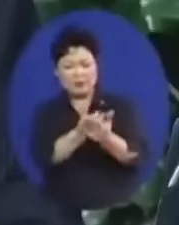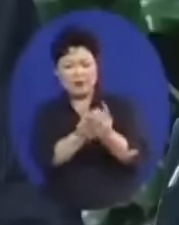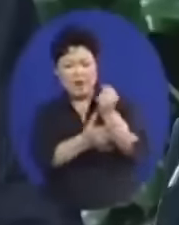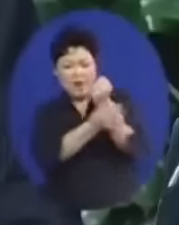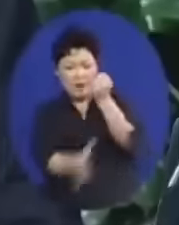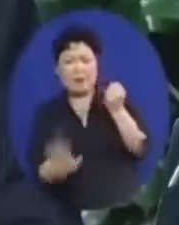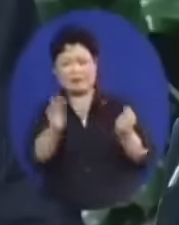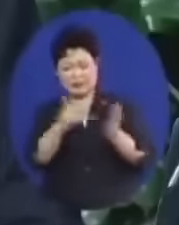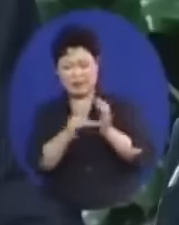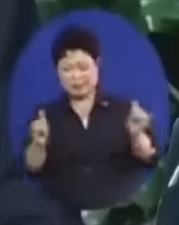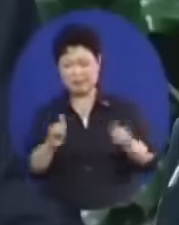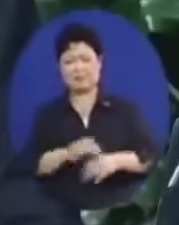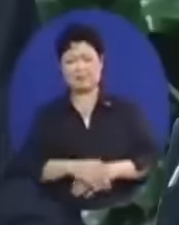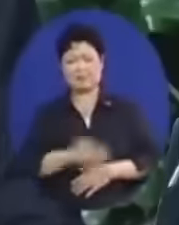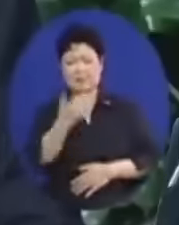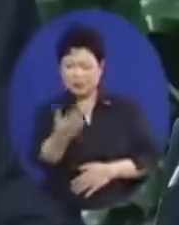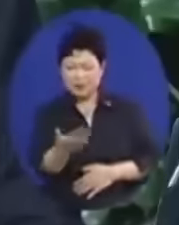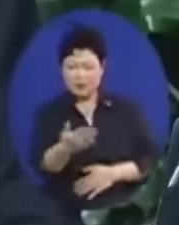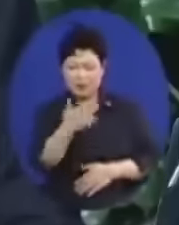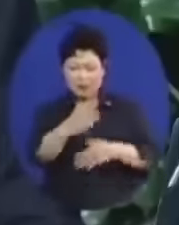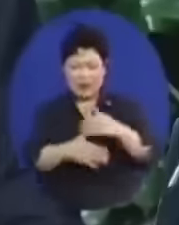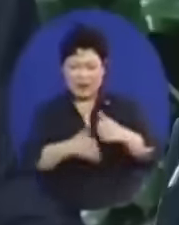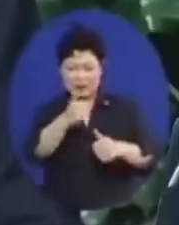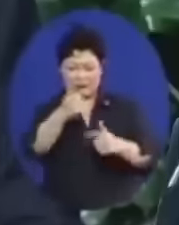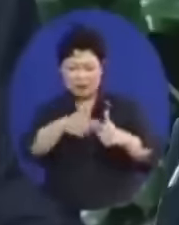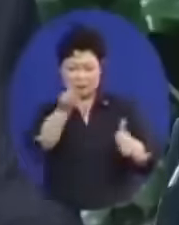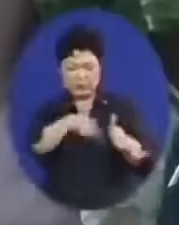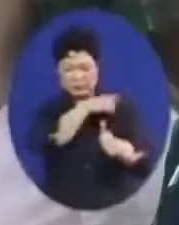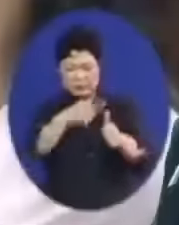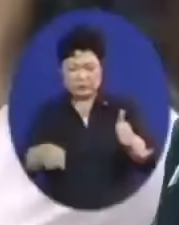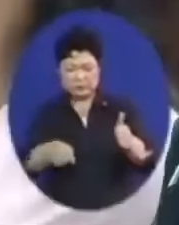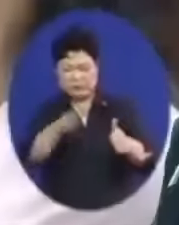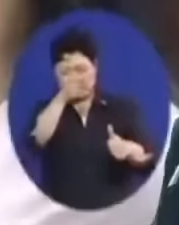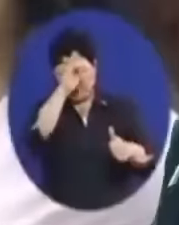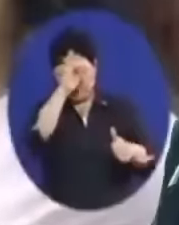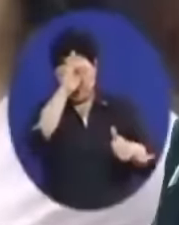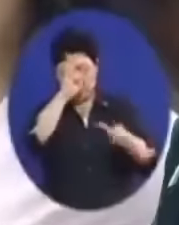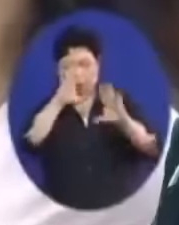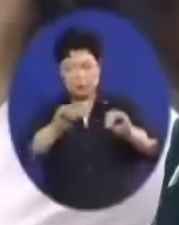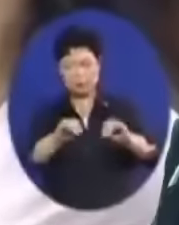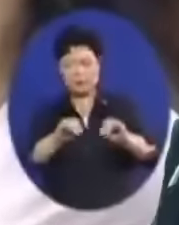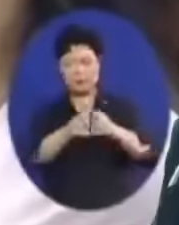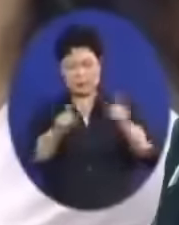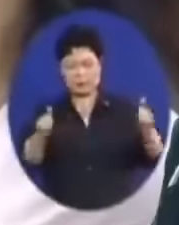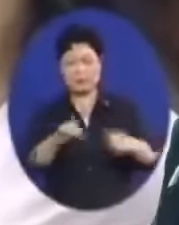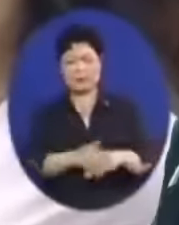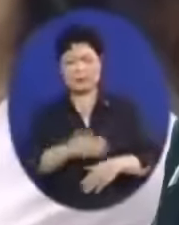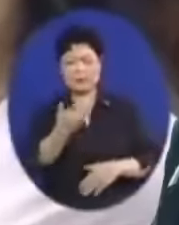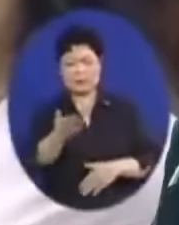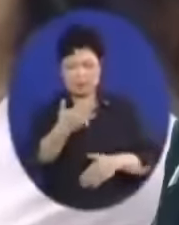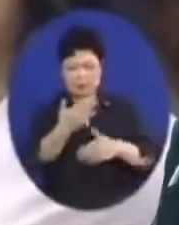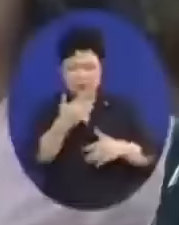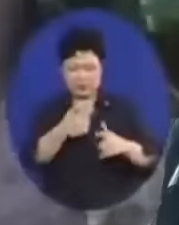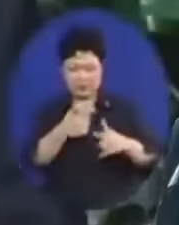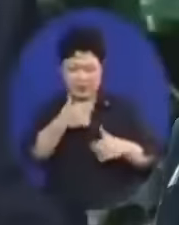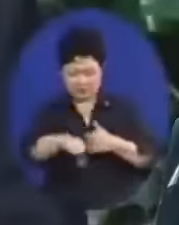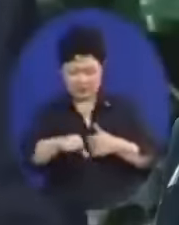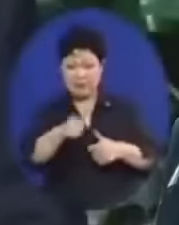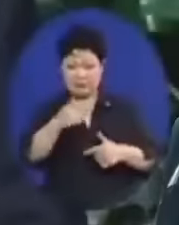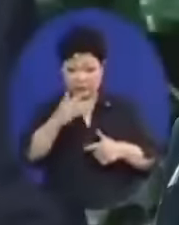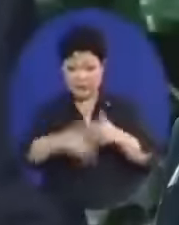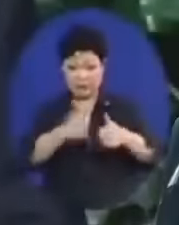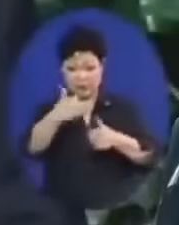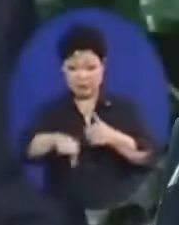사람이다. 너는 내 아들이 채찍에 맞음으로 병에서 고친 사람 받은 사람이다. 너는 내 아들이 저주를